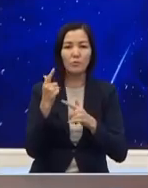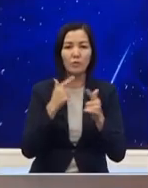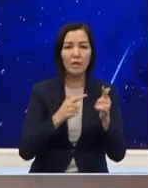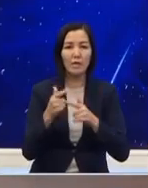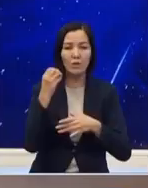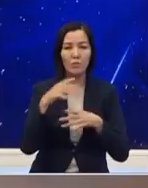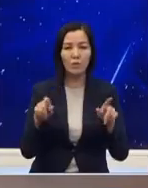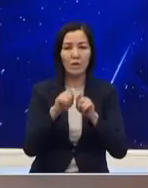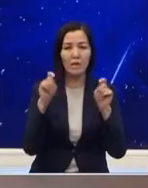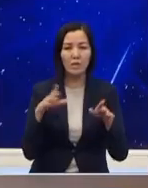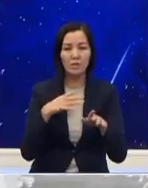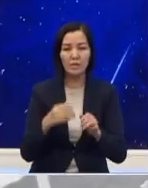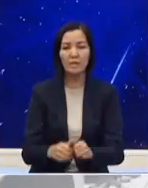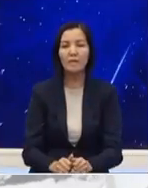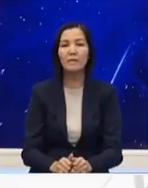сервистік дайындау орталығы құрылды.